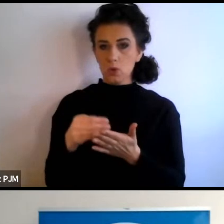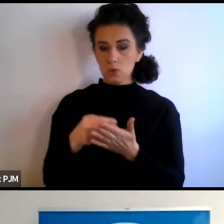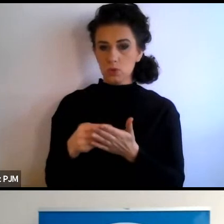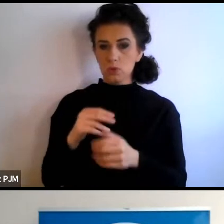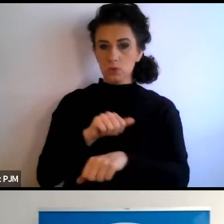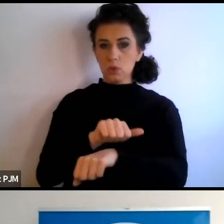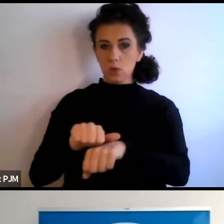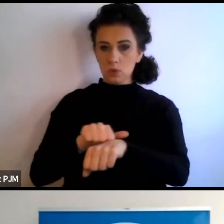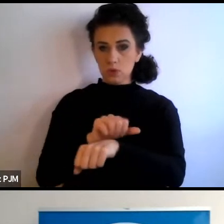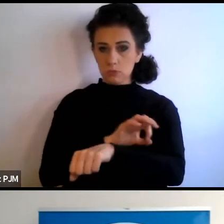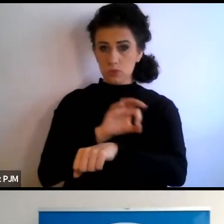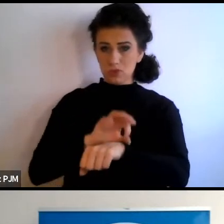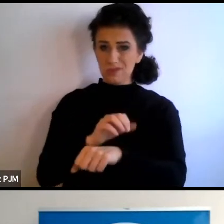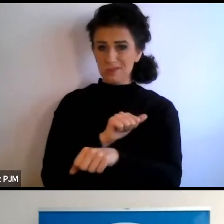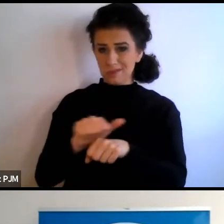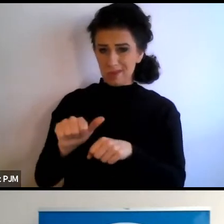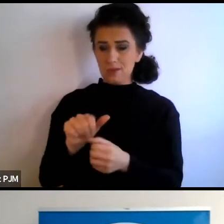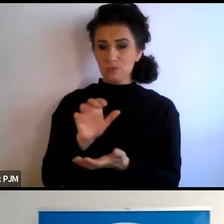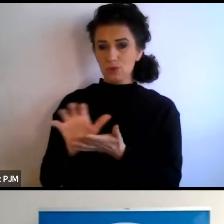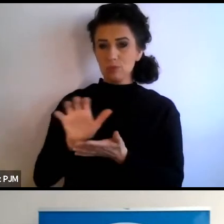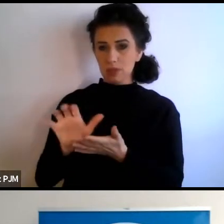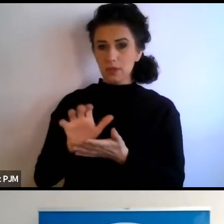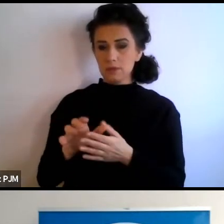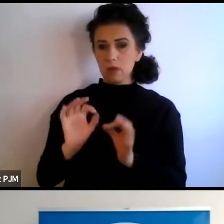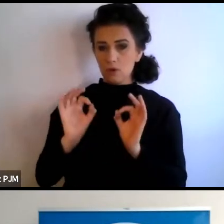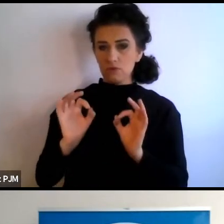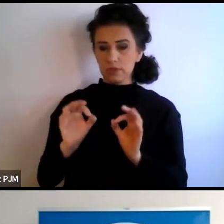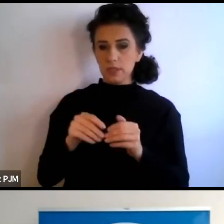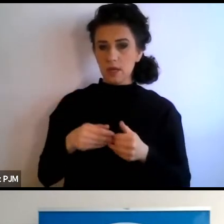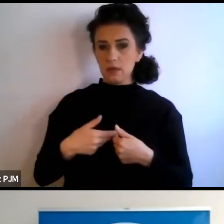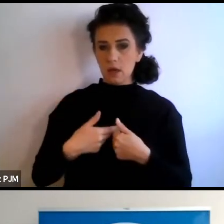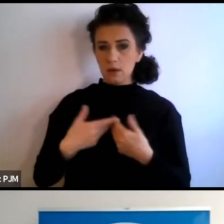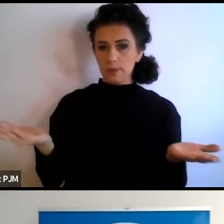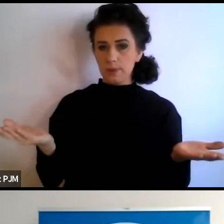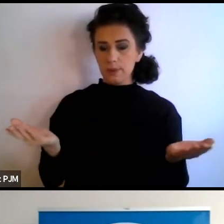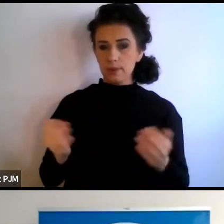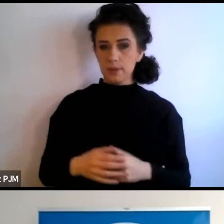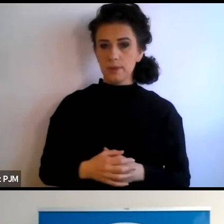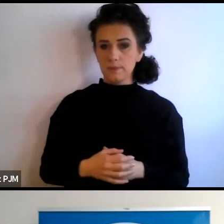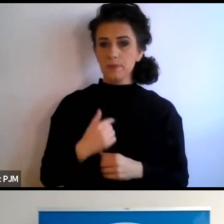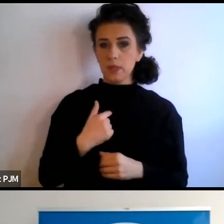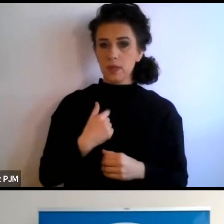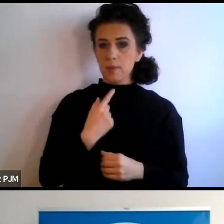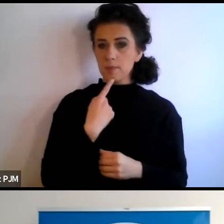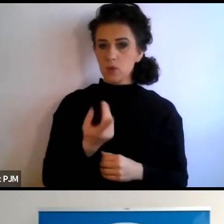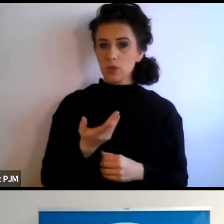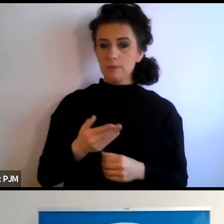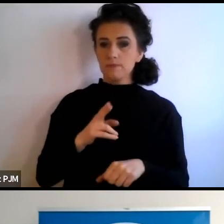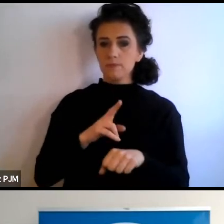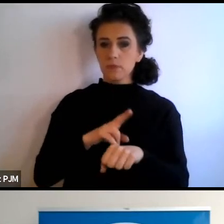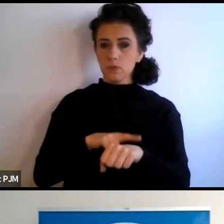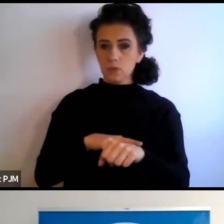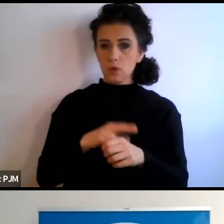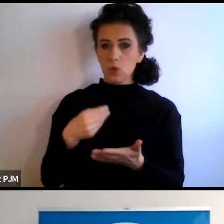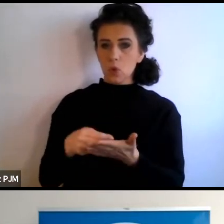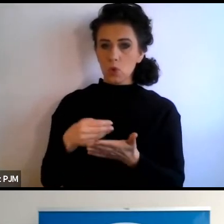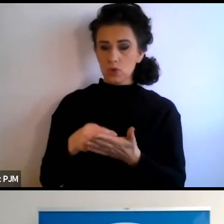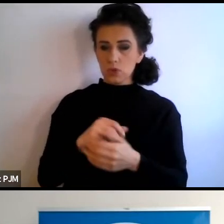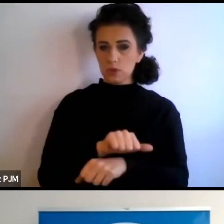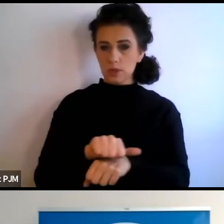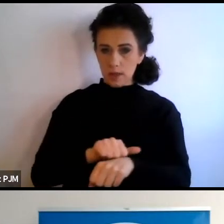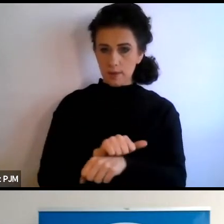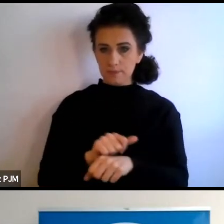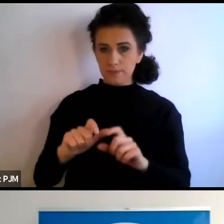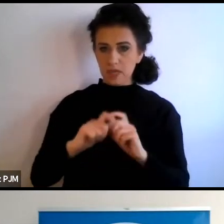w projektach. W przypadku, bo musimy, ja podam koszt godziny jak gdyby całej, łącznie